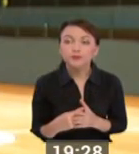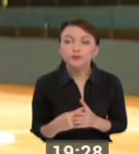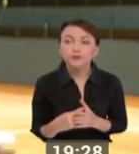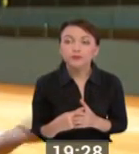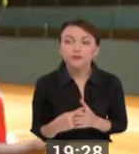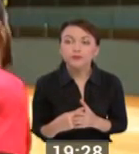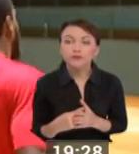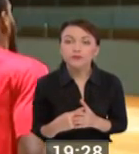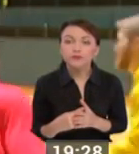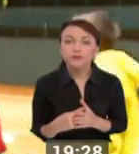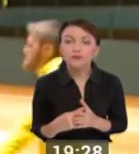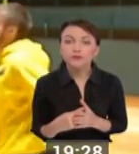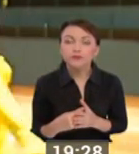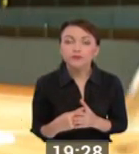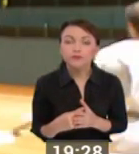тиммейтів.